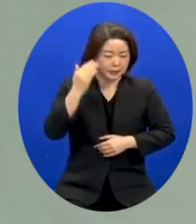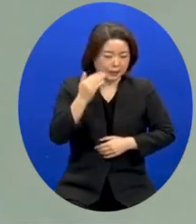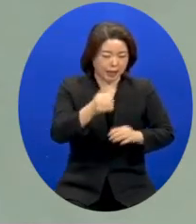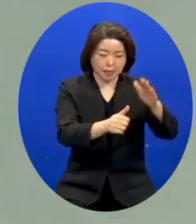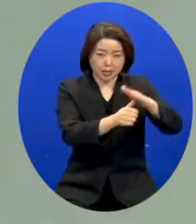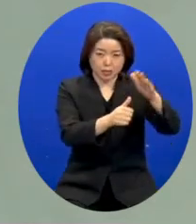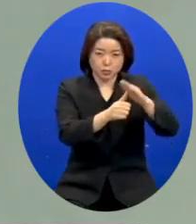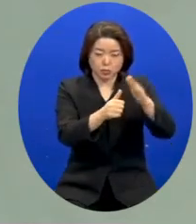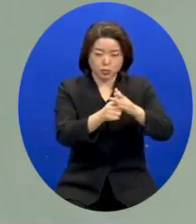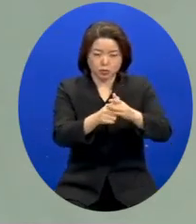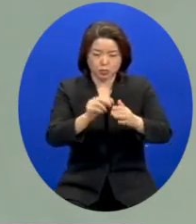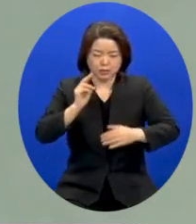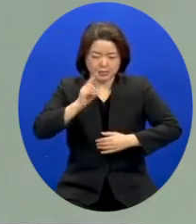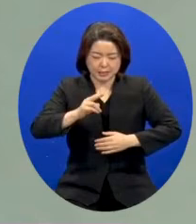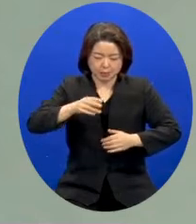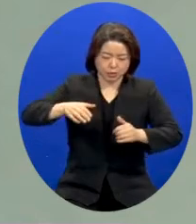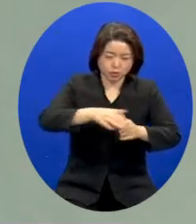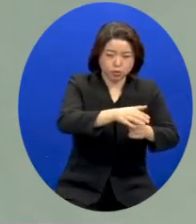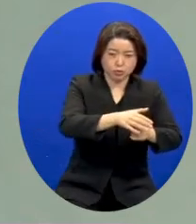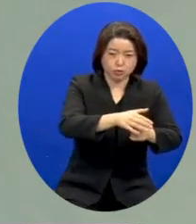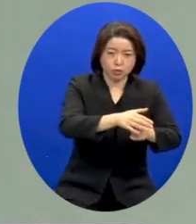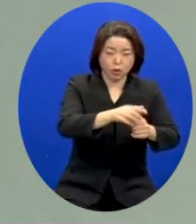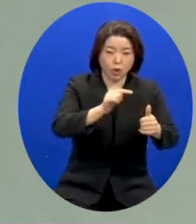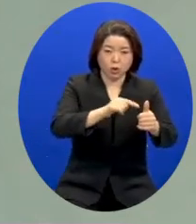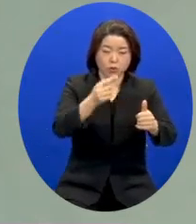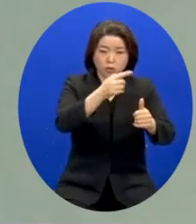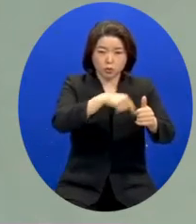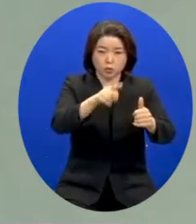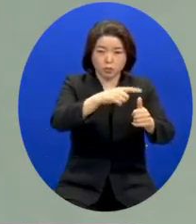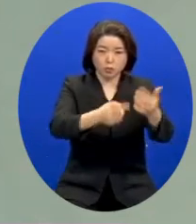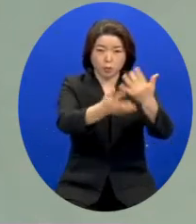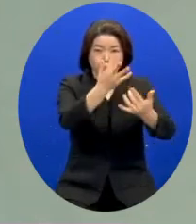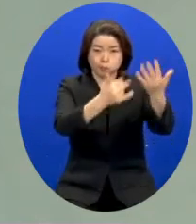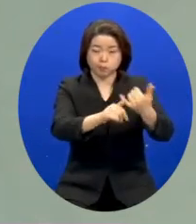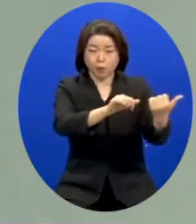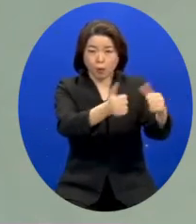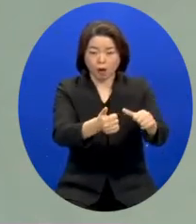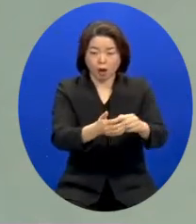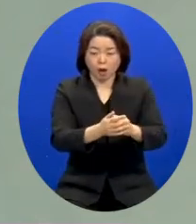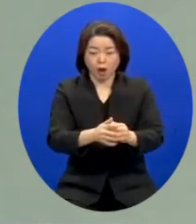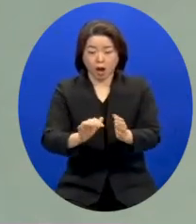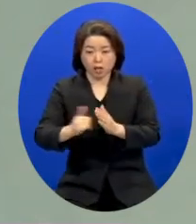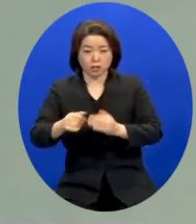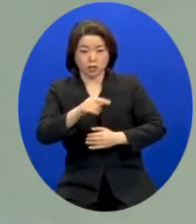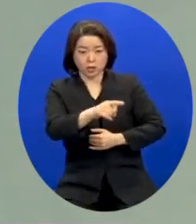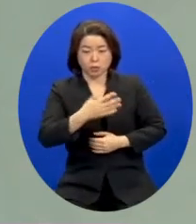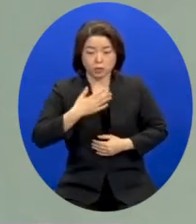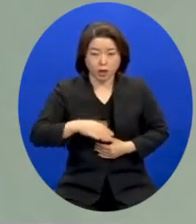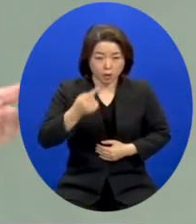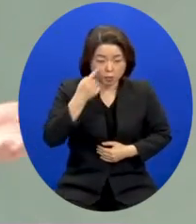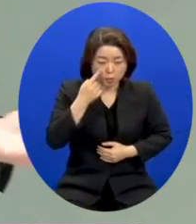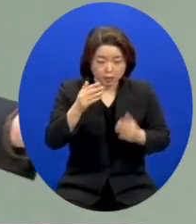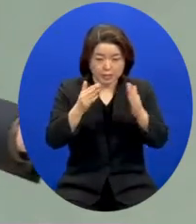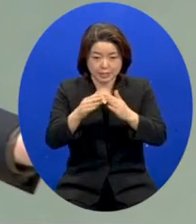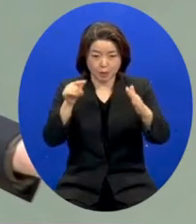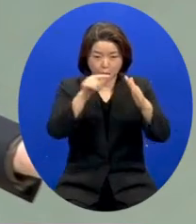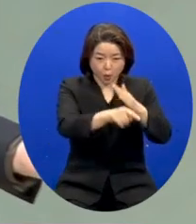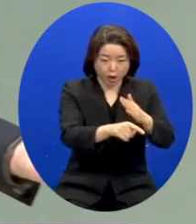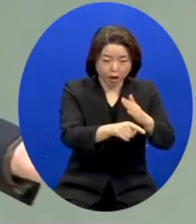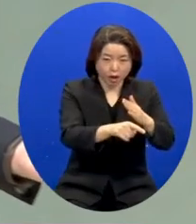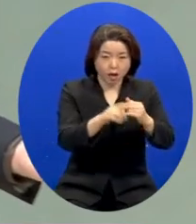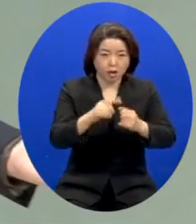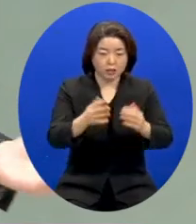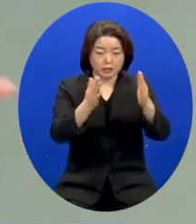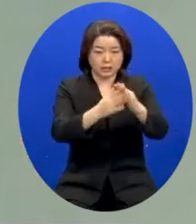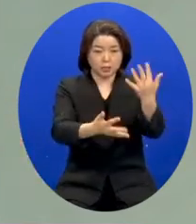시체를 불에 태웠어요. 그것을 가족들이 아는 것을 알고 그 집을 쳐들어 들어갔습니다. 그리고 그 집을